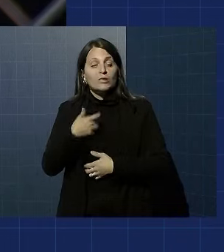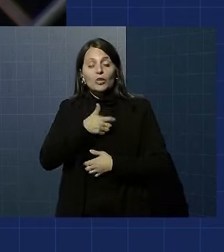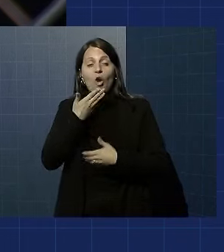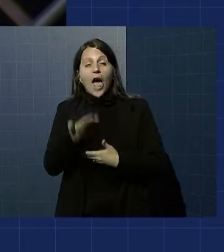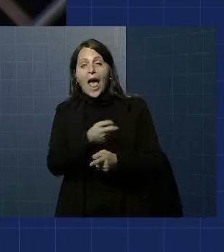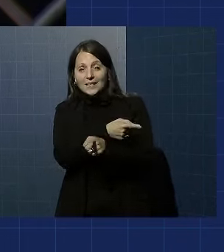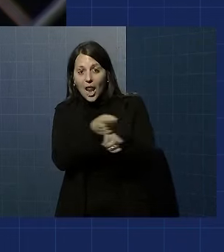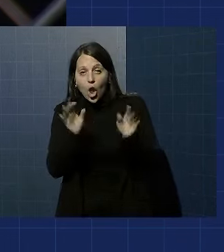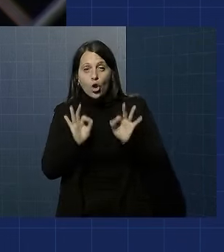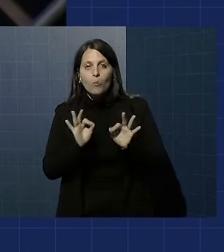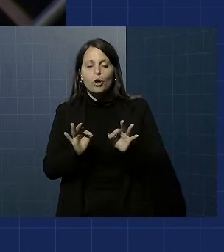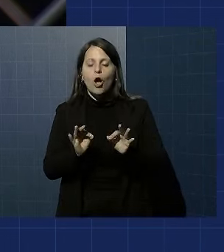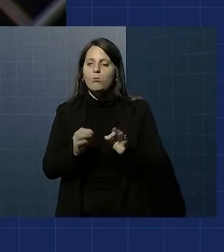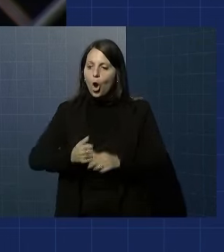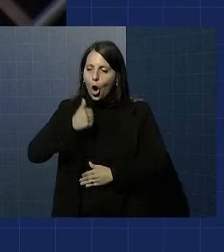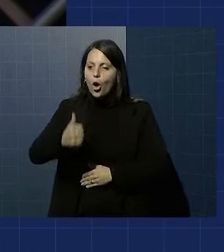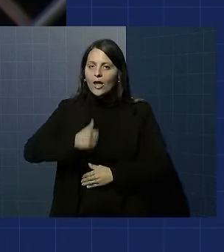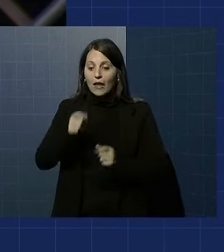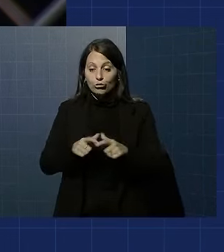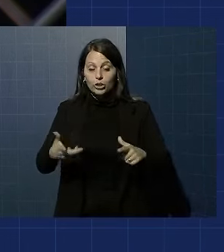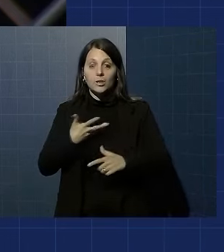la nostra città ha il privilegio